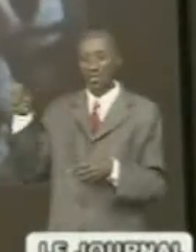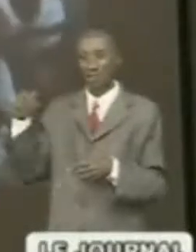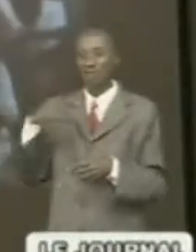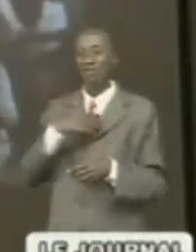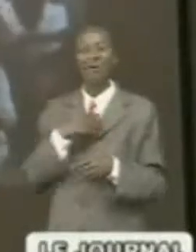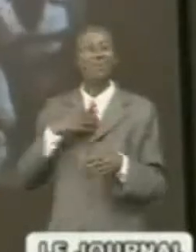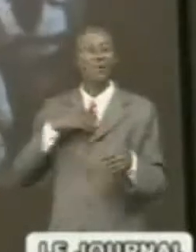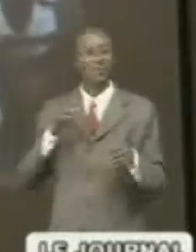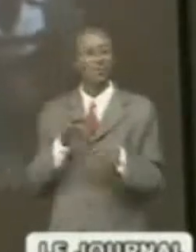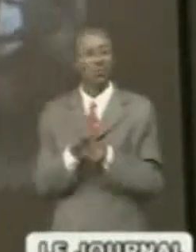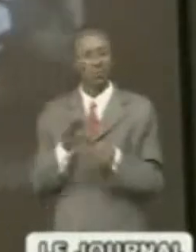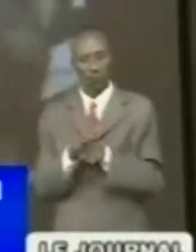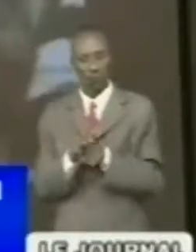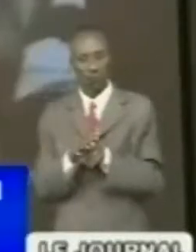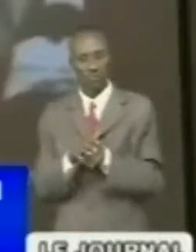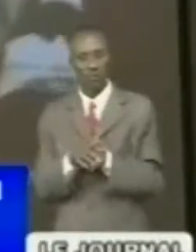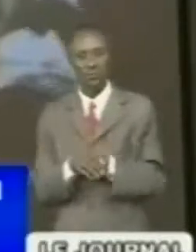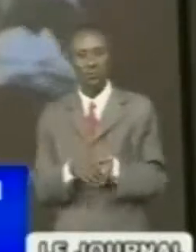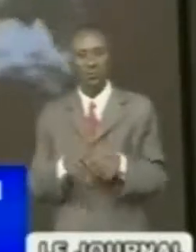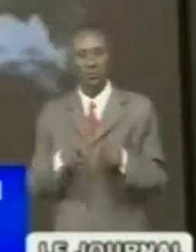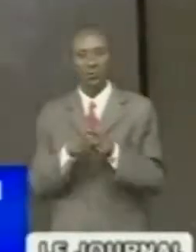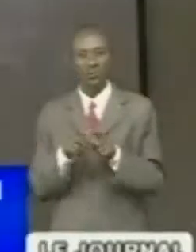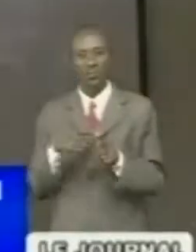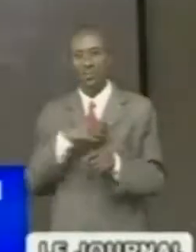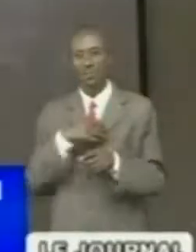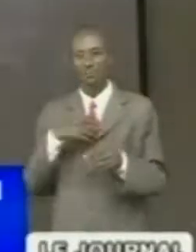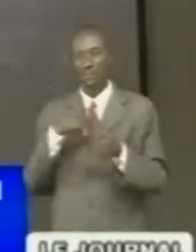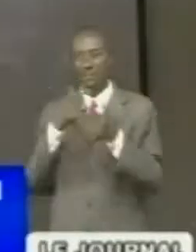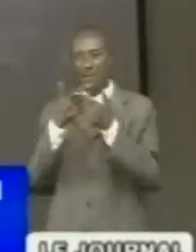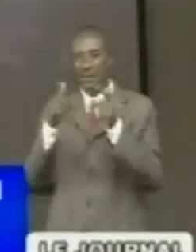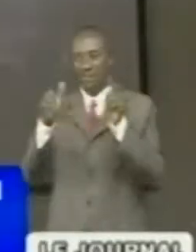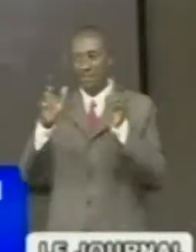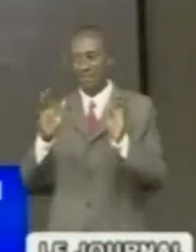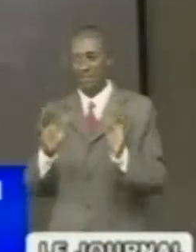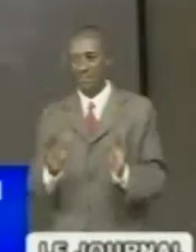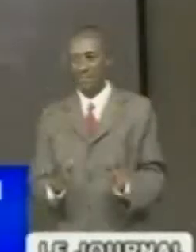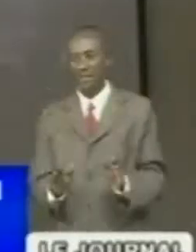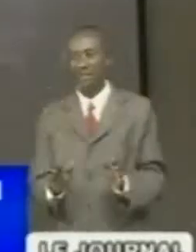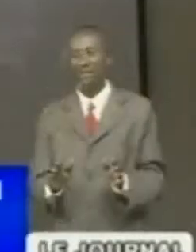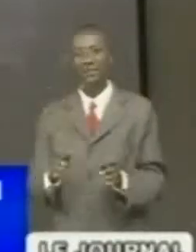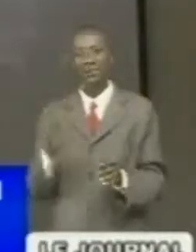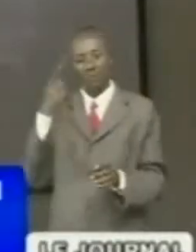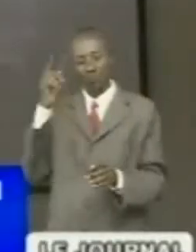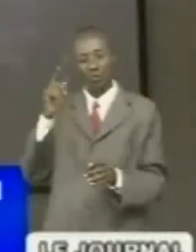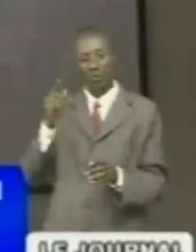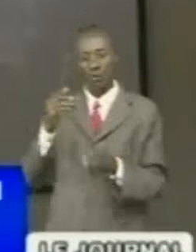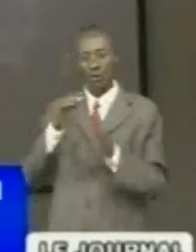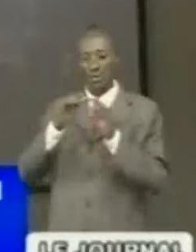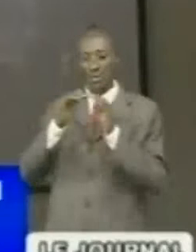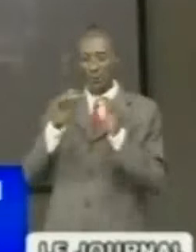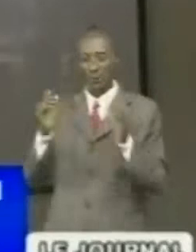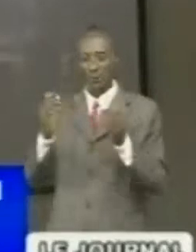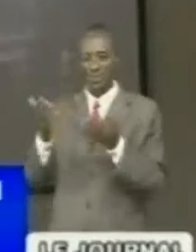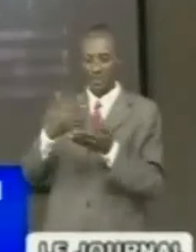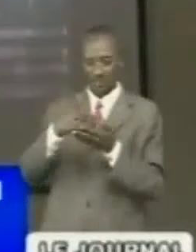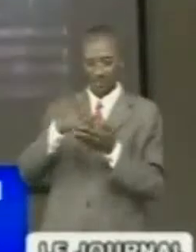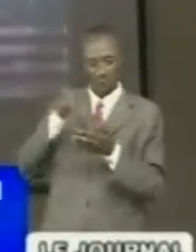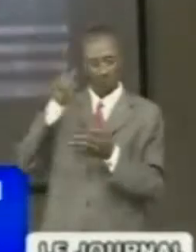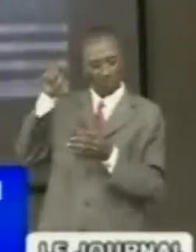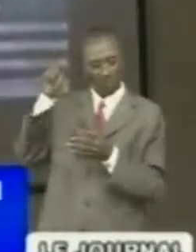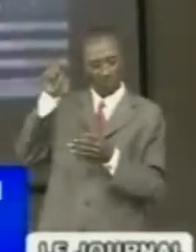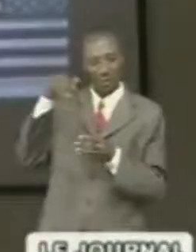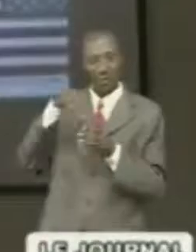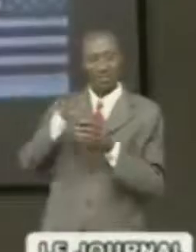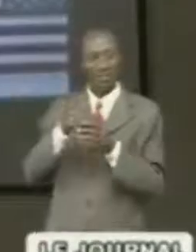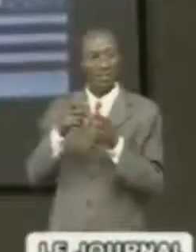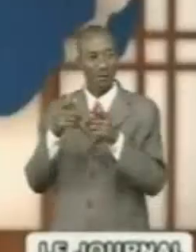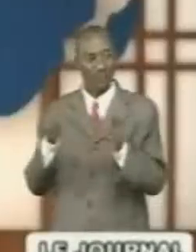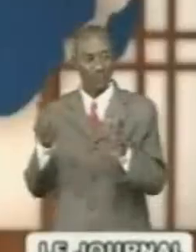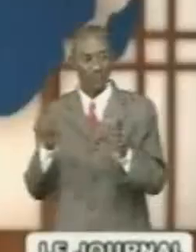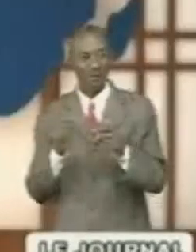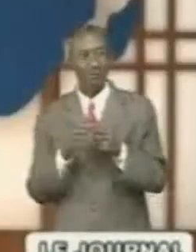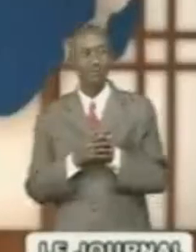les sit-ins des femmes libériennes pour l'instauration de la paix au Libéria à l'époque du président Charles Taylor.